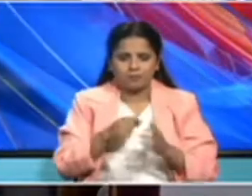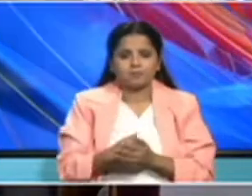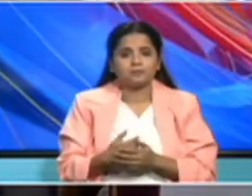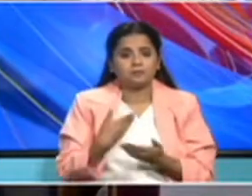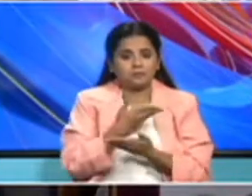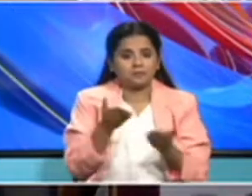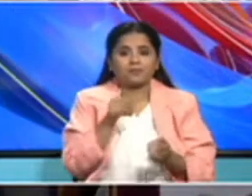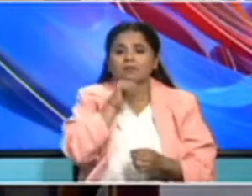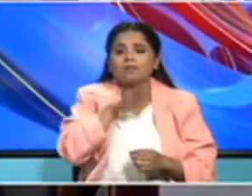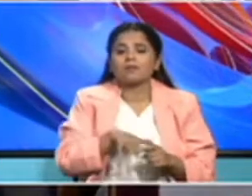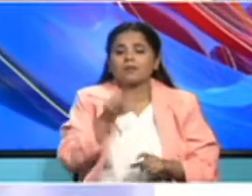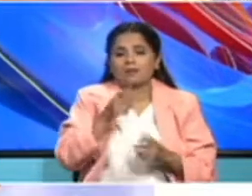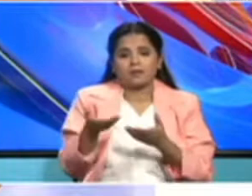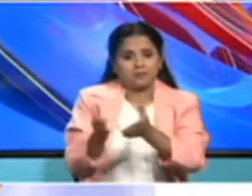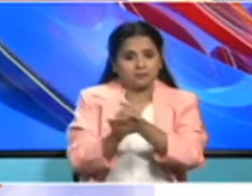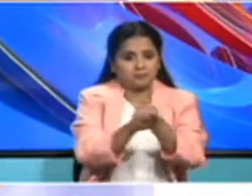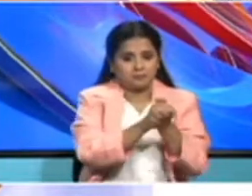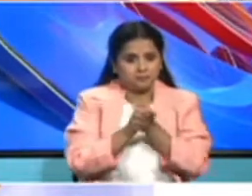मेरे नौजवान साथियों,